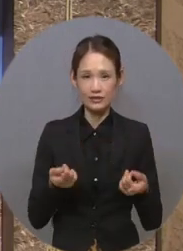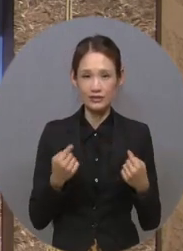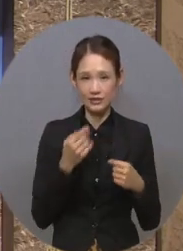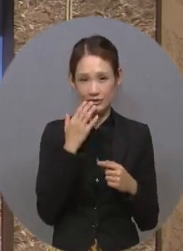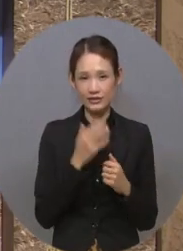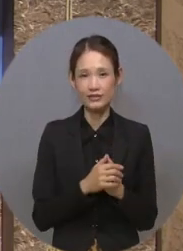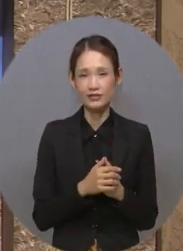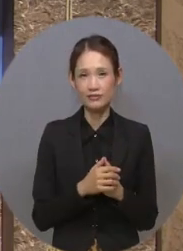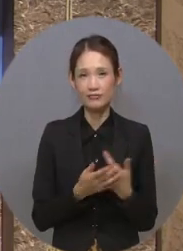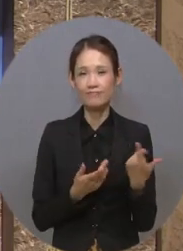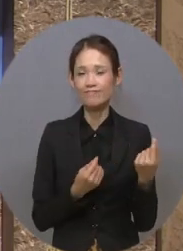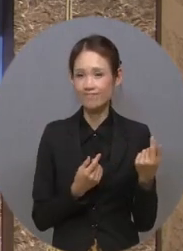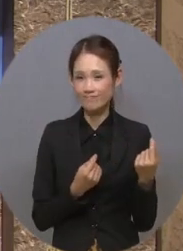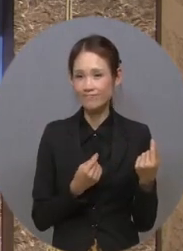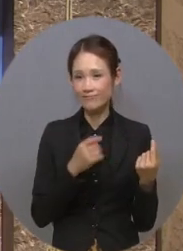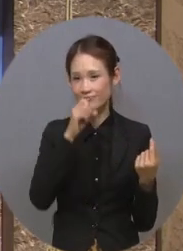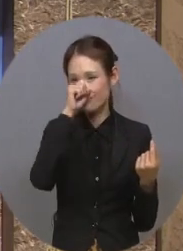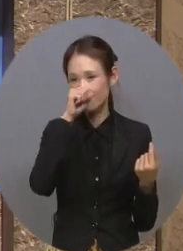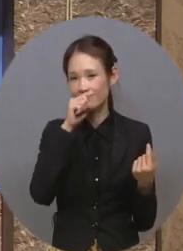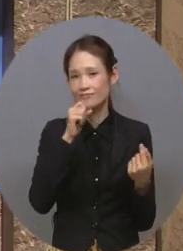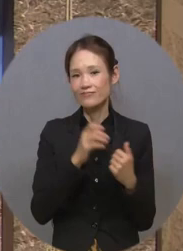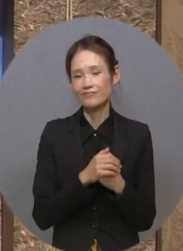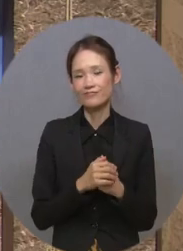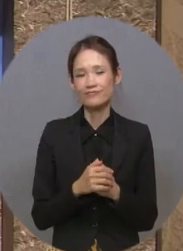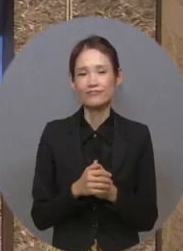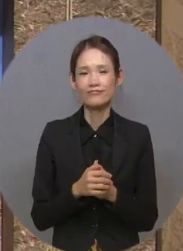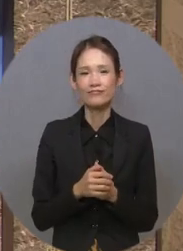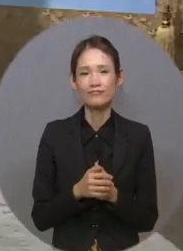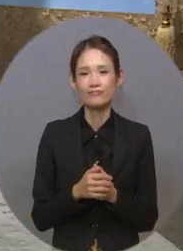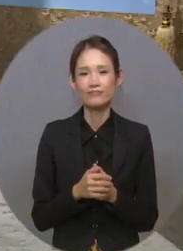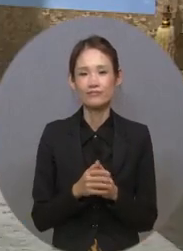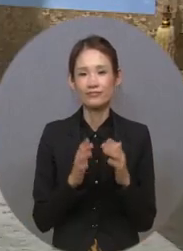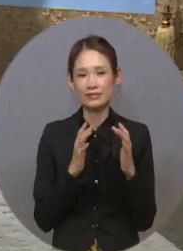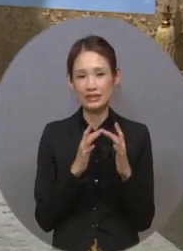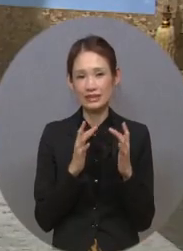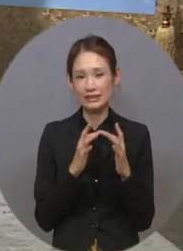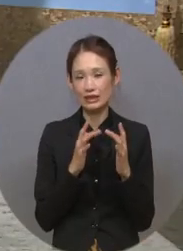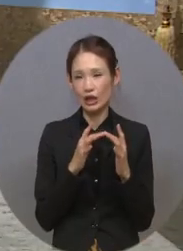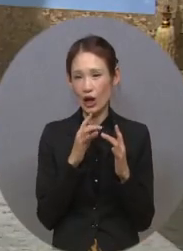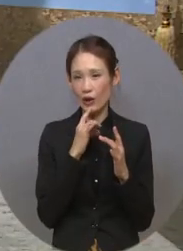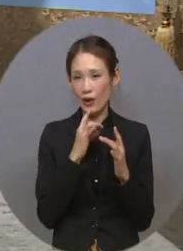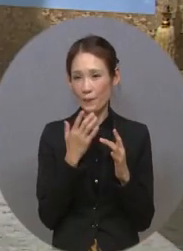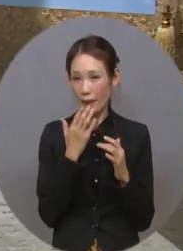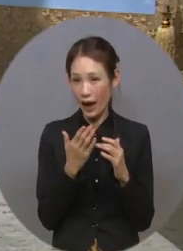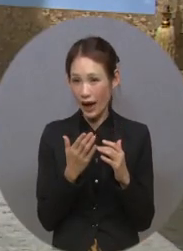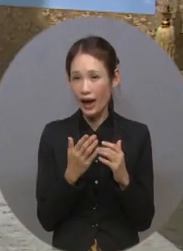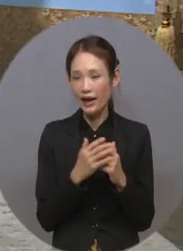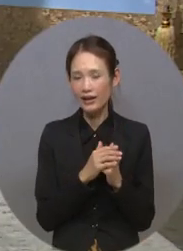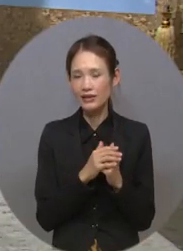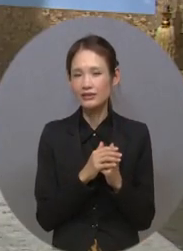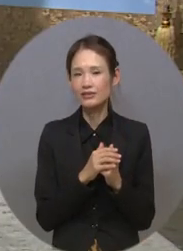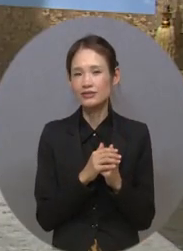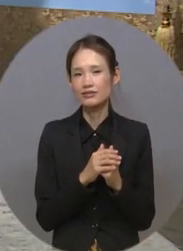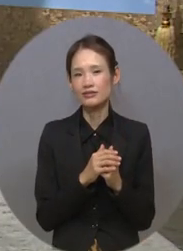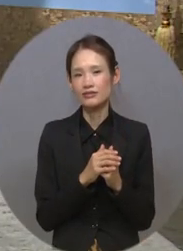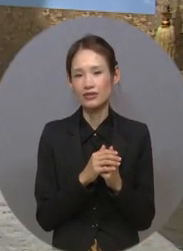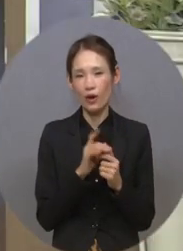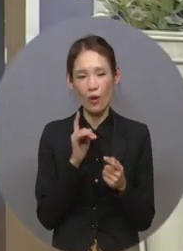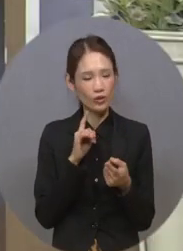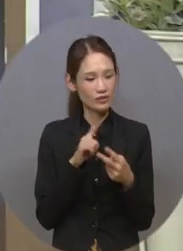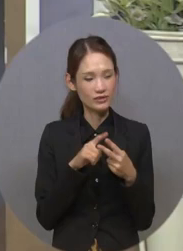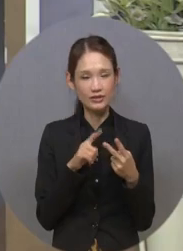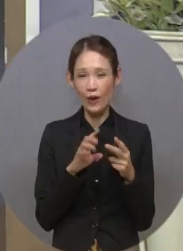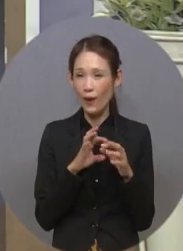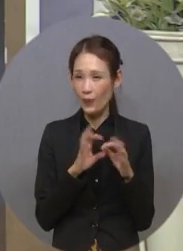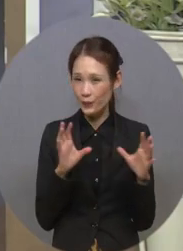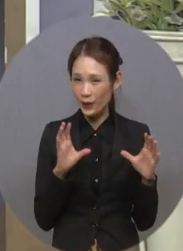수 있잖아요. 네. 그런 것도 좋은 면은 있더라고요. 네, 인터넷만 터진다면은 네. 네. 어디서든지 소통할 수 있으니까